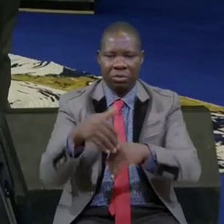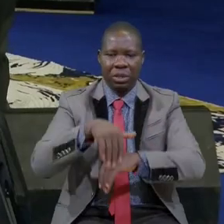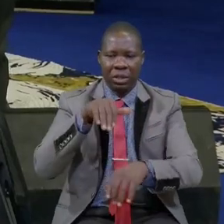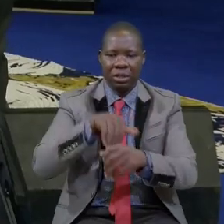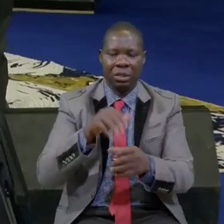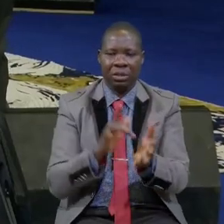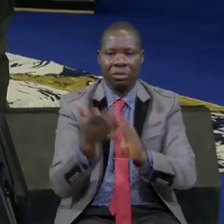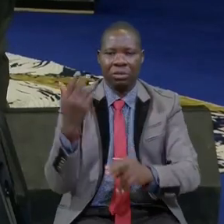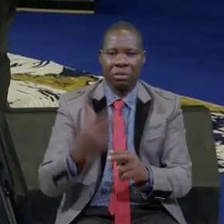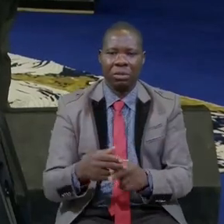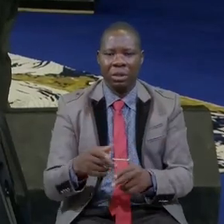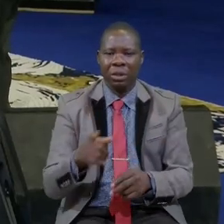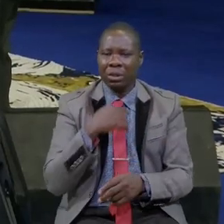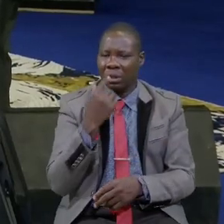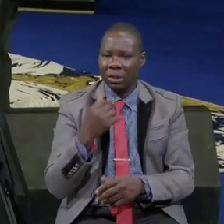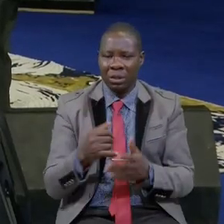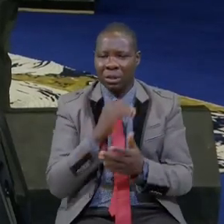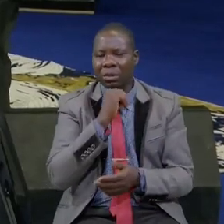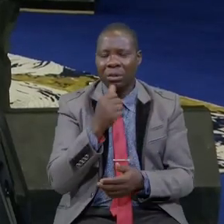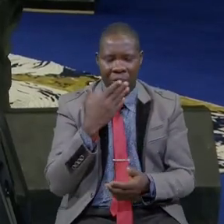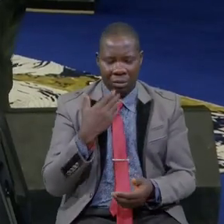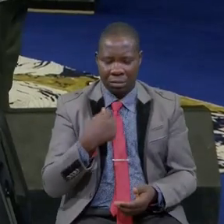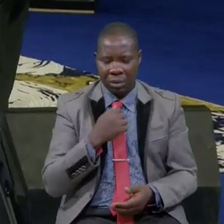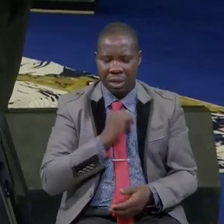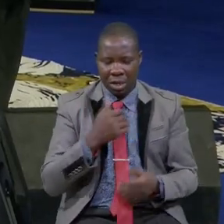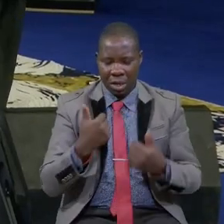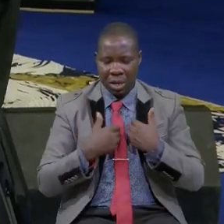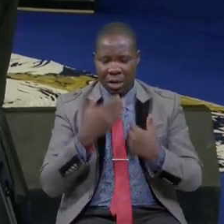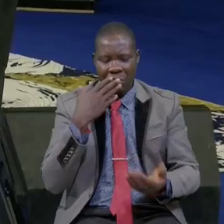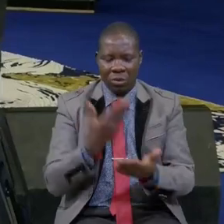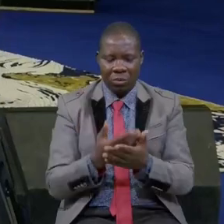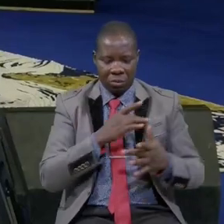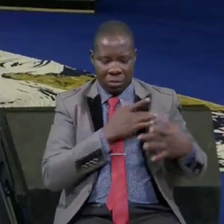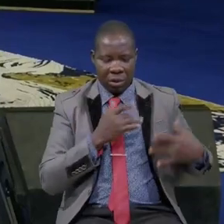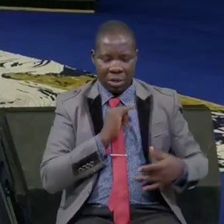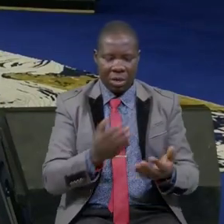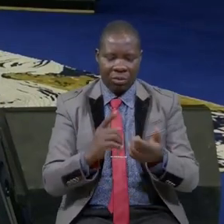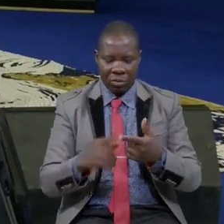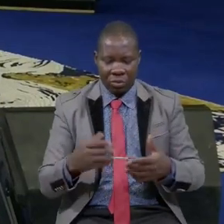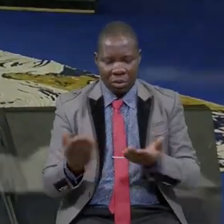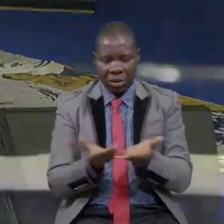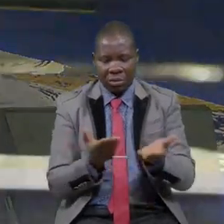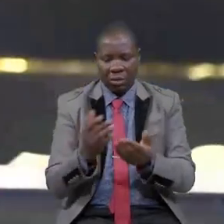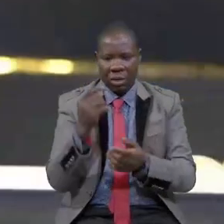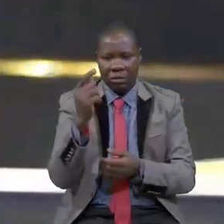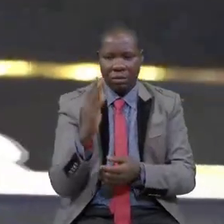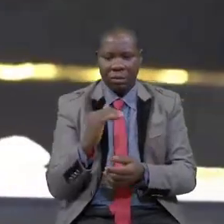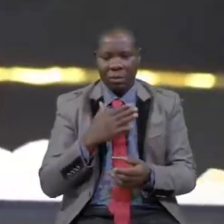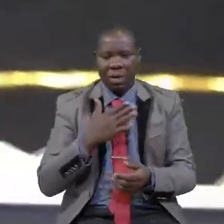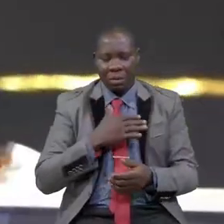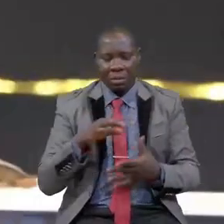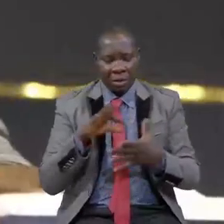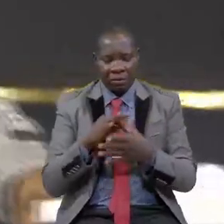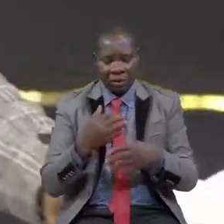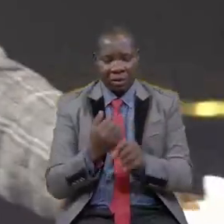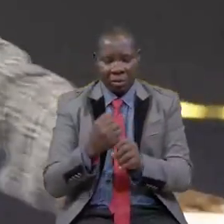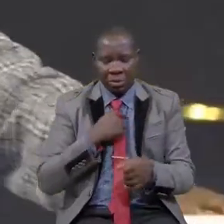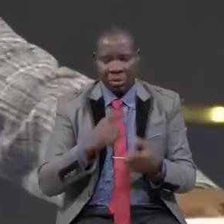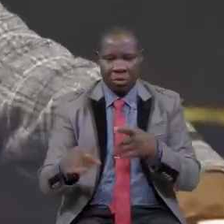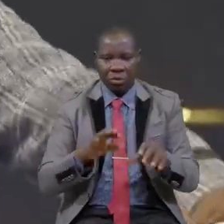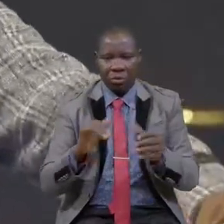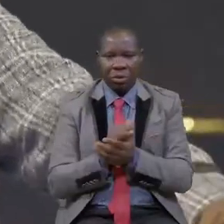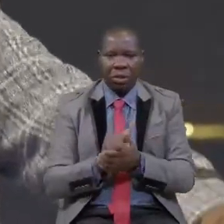pas dire, ce n'est pas moi. Oh, j'ai un bon cœur, je veux servir Dieu, mais ma chair m'a poussé à le faire. Ta chair